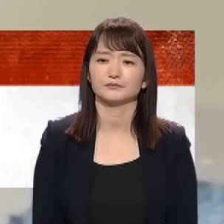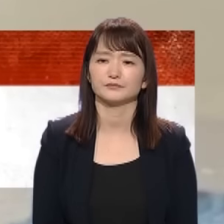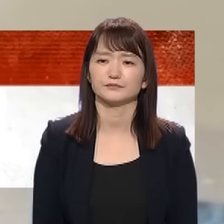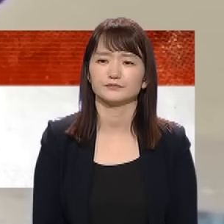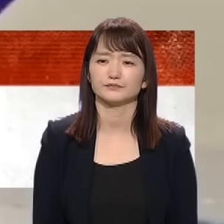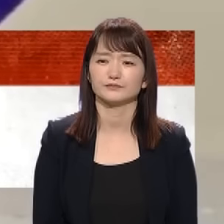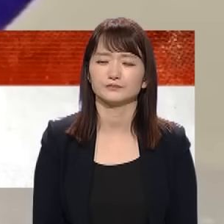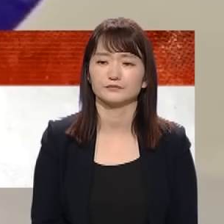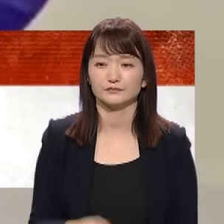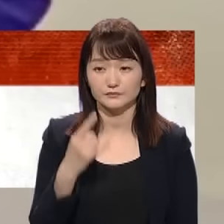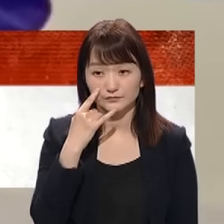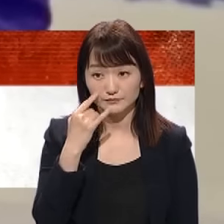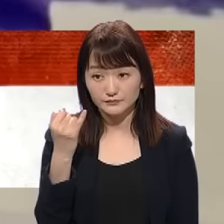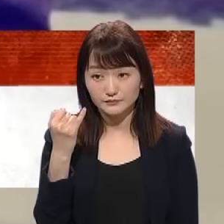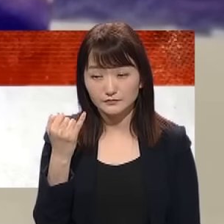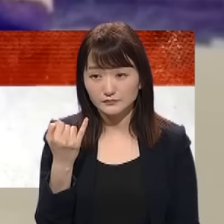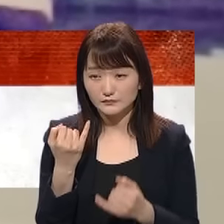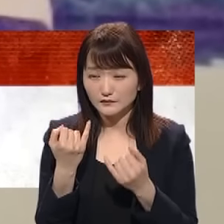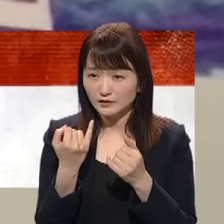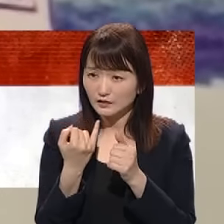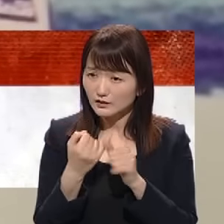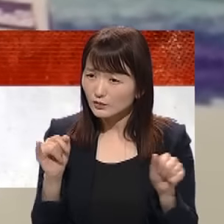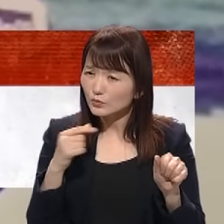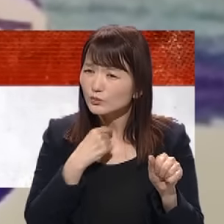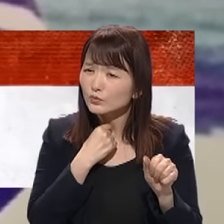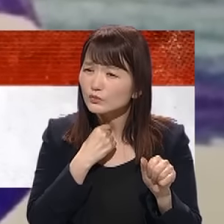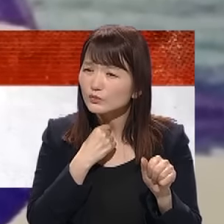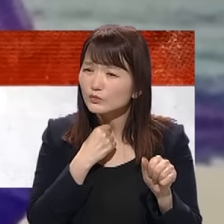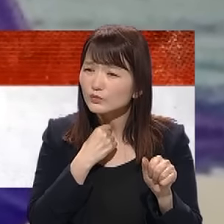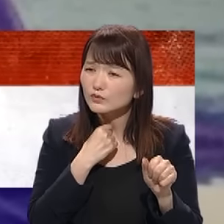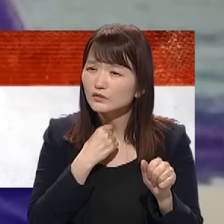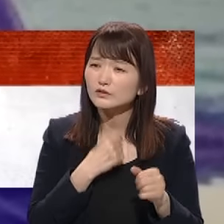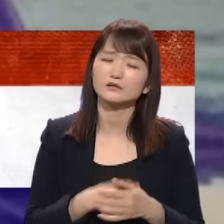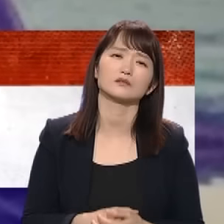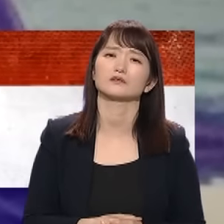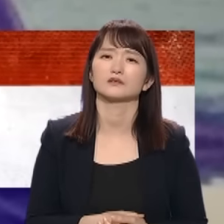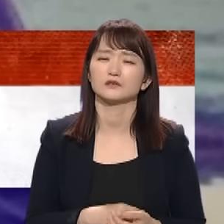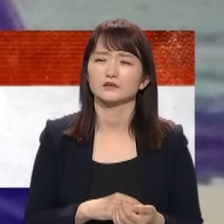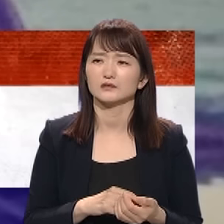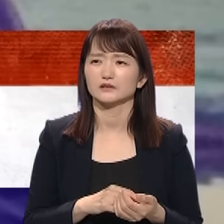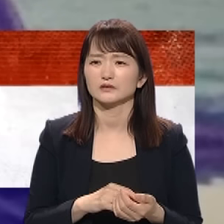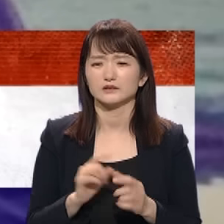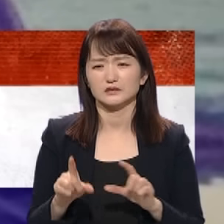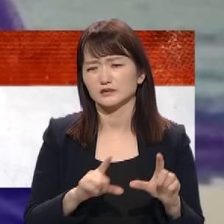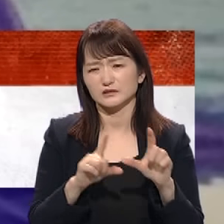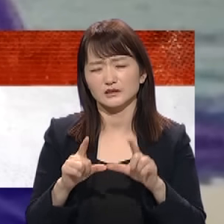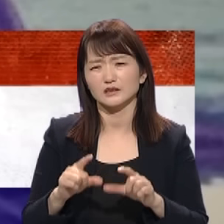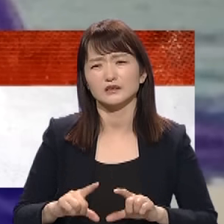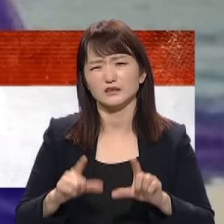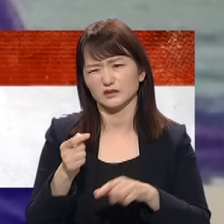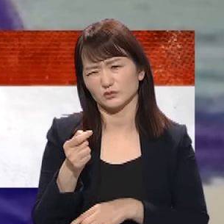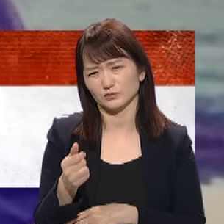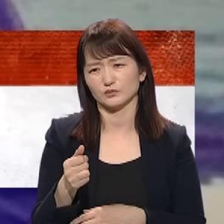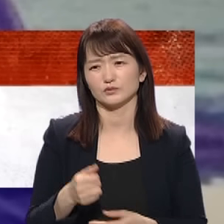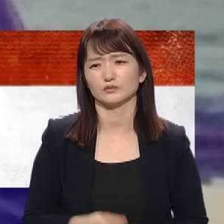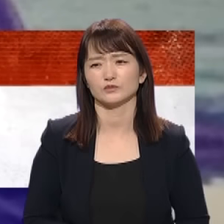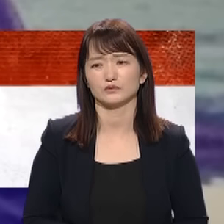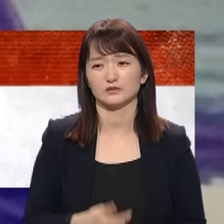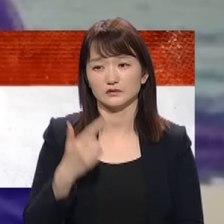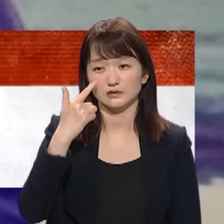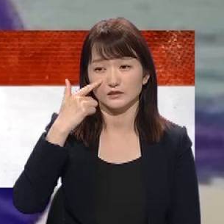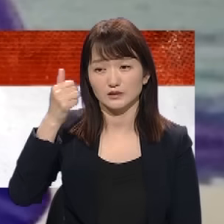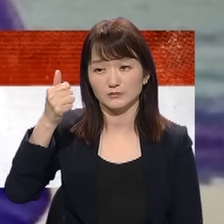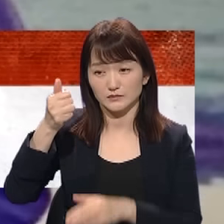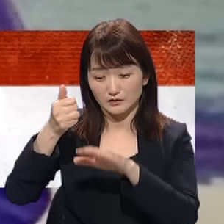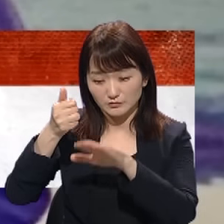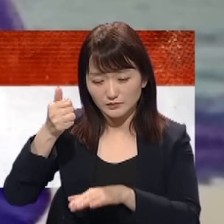엄마는 이제 왜 이혼만 하고 싶으시냐면은 사실 날이 얼마 남았겠어요? 없잖아요. 네네. 근데 그 아버지 밑에